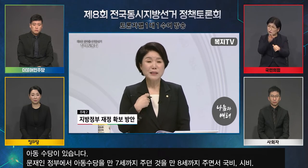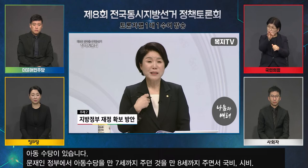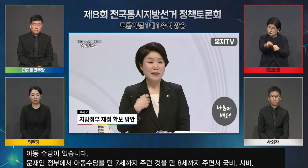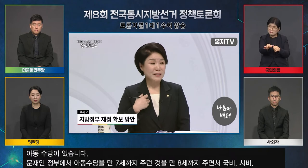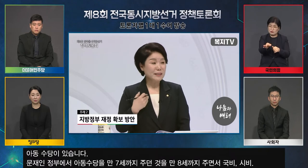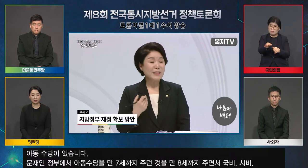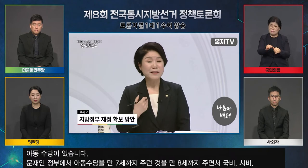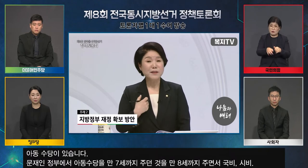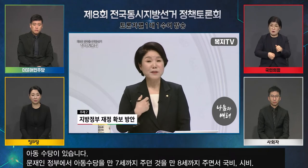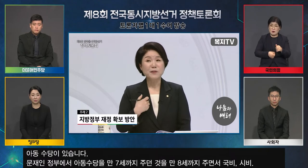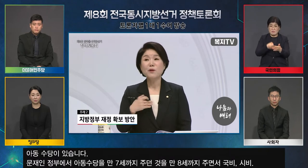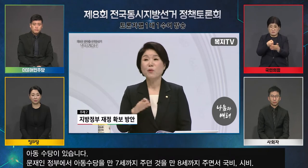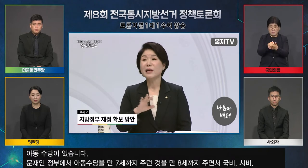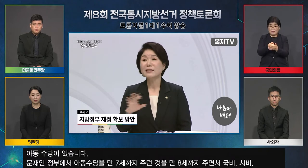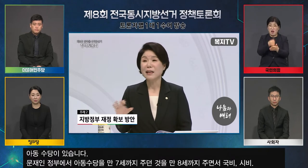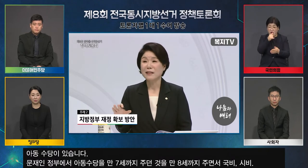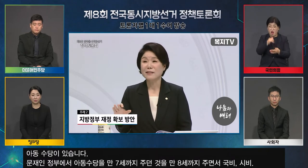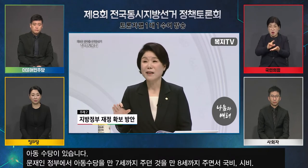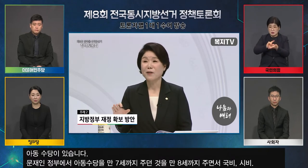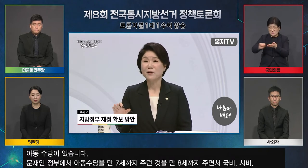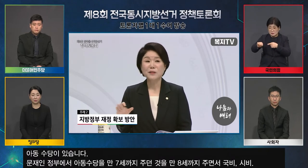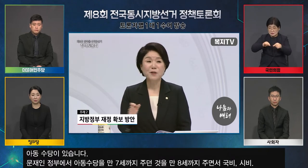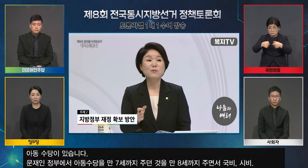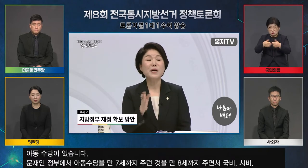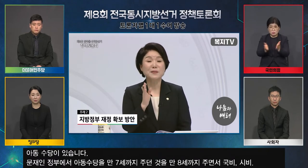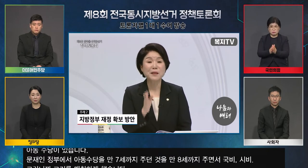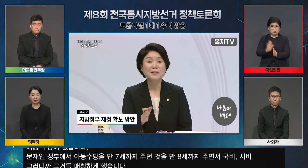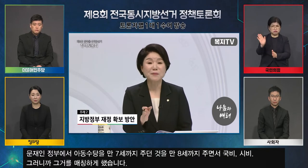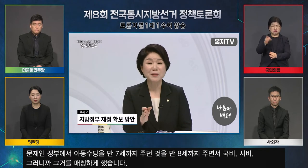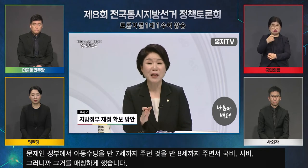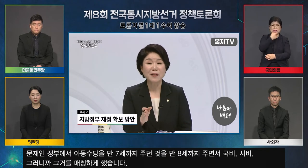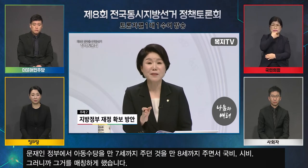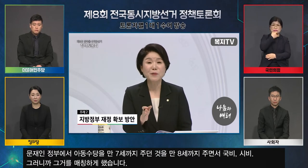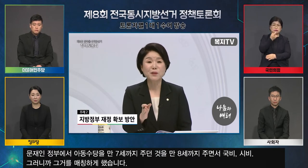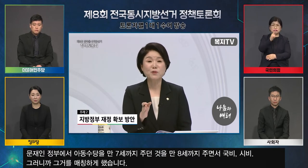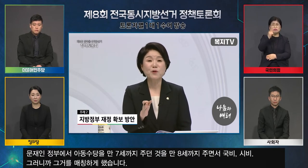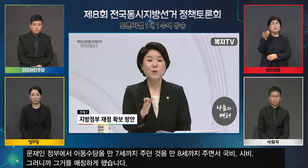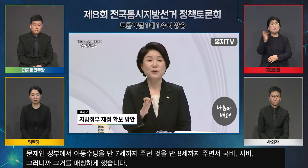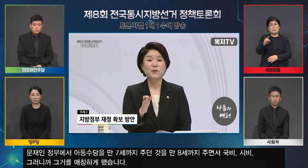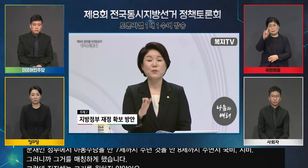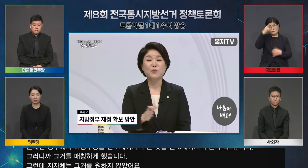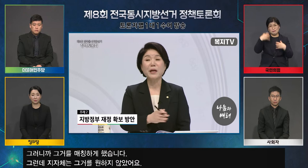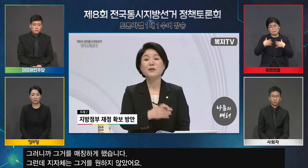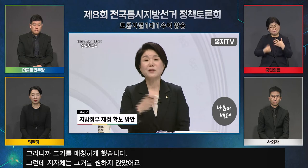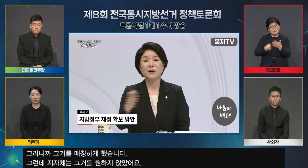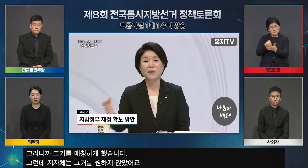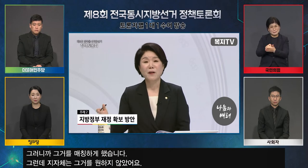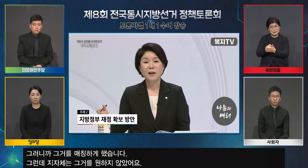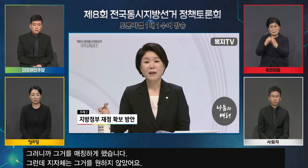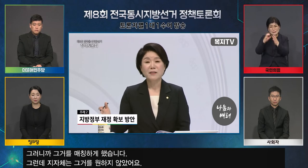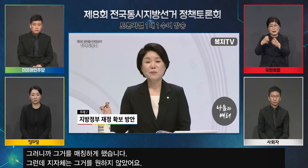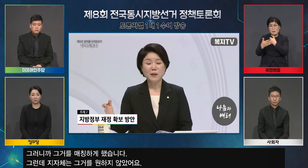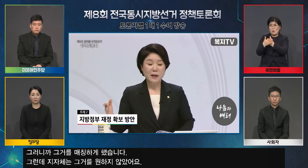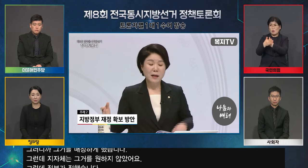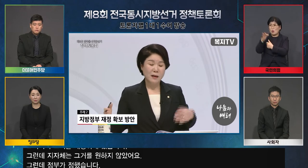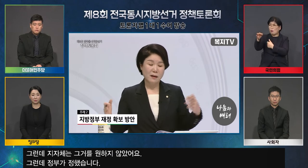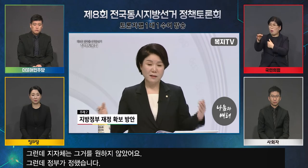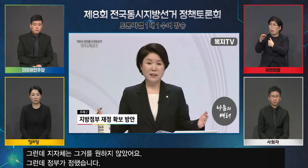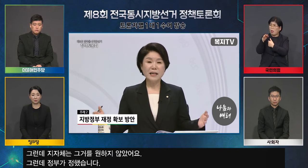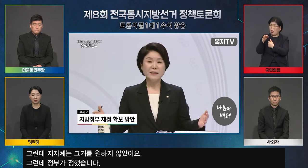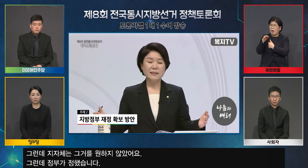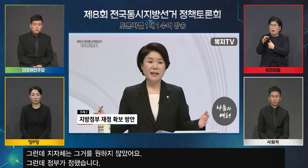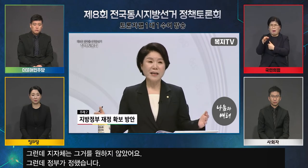그 지자체는 그걸 원하지 않았어요. 그런데 정부가 정했습니다. 그러면서 국고보조금으로 내려줘요. 그러면